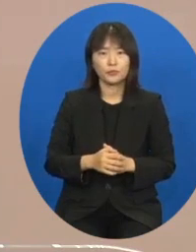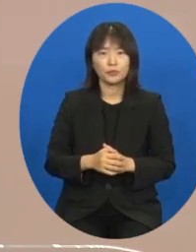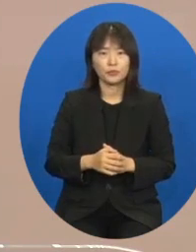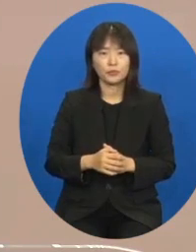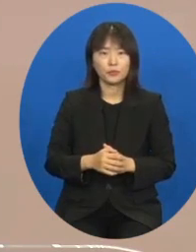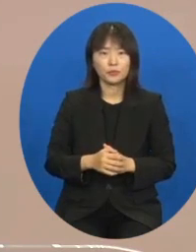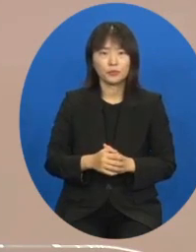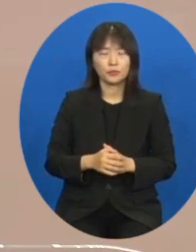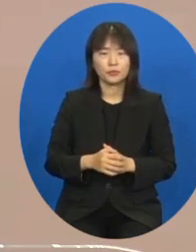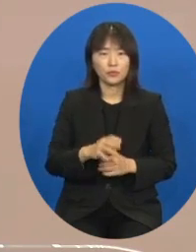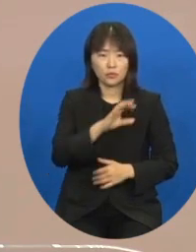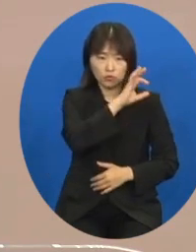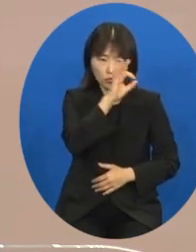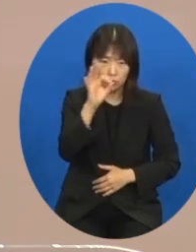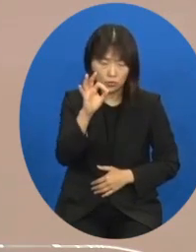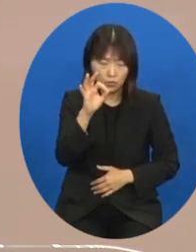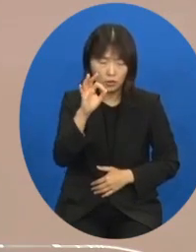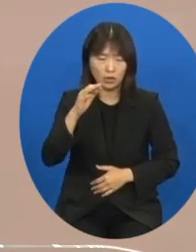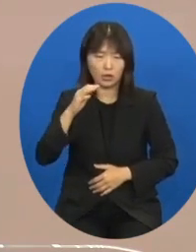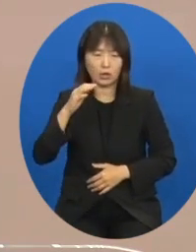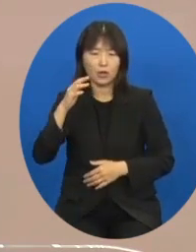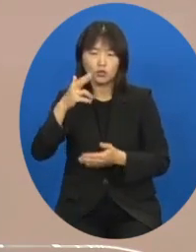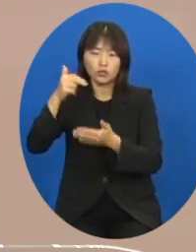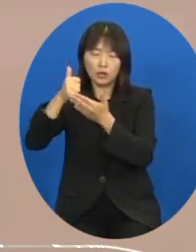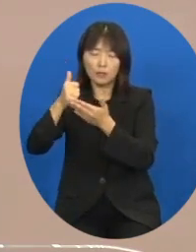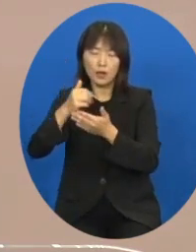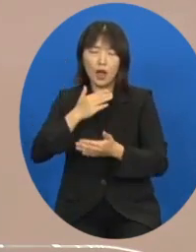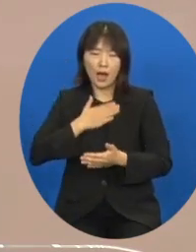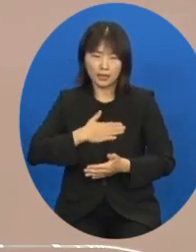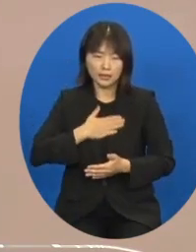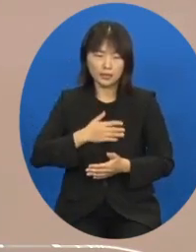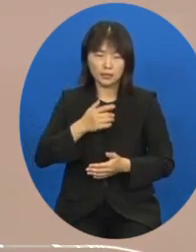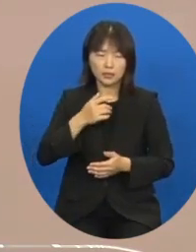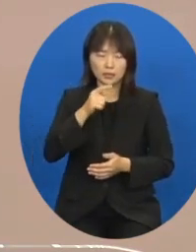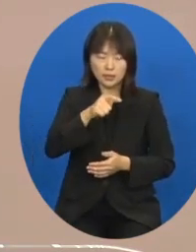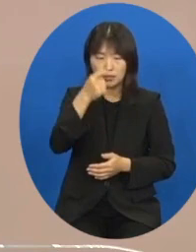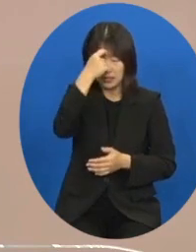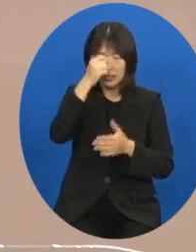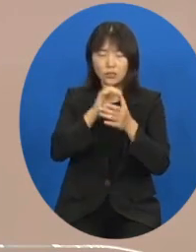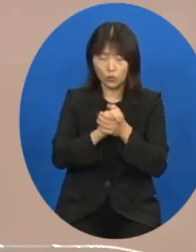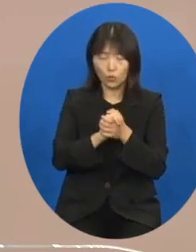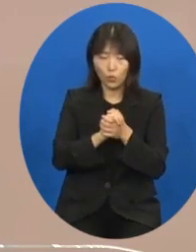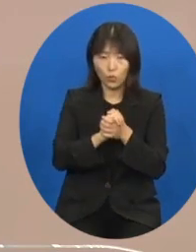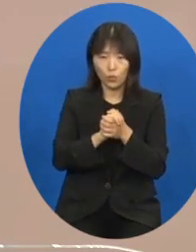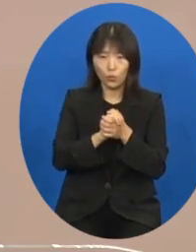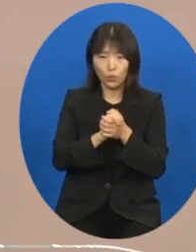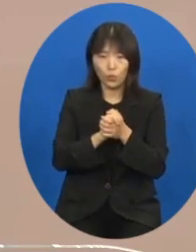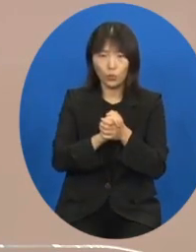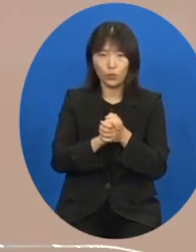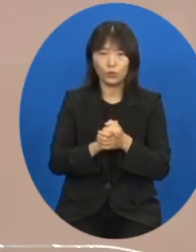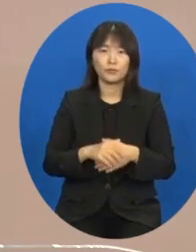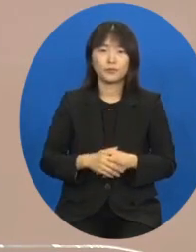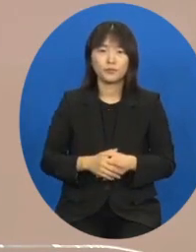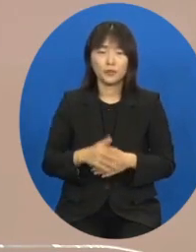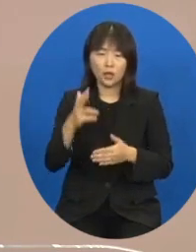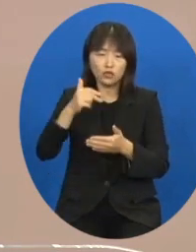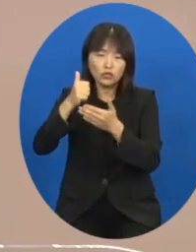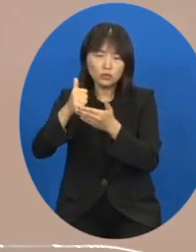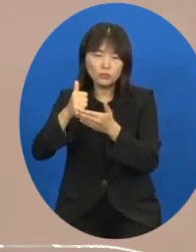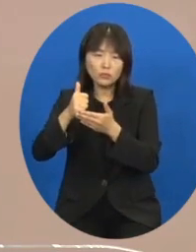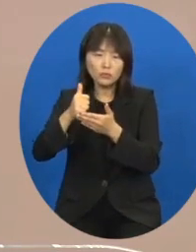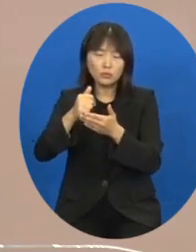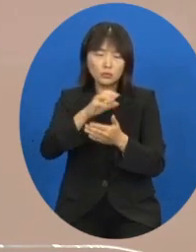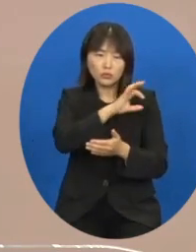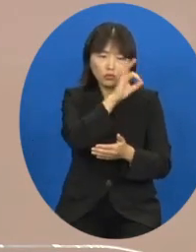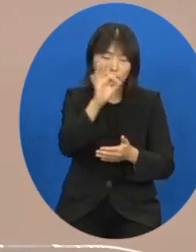저와 주님과만 알고 있는 그 기도, 여러분들이 제 기도를 다 아실 수 없으시죠. 그러나 주님은 아시잖아요.